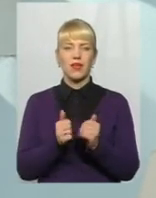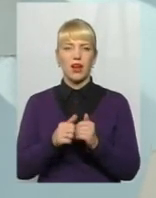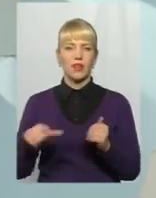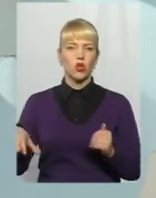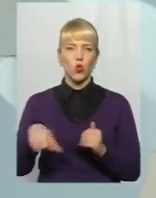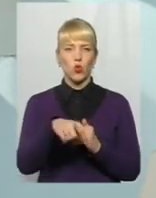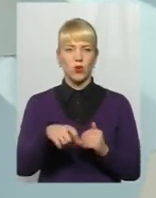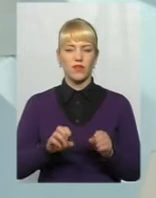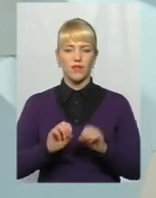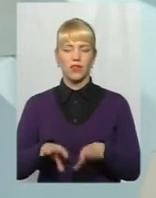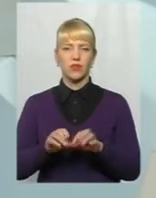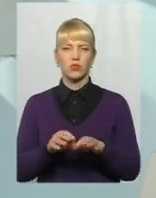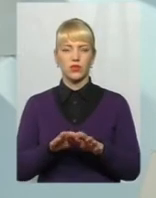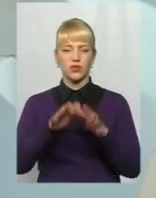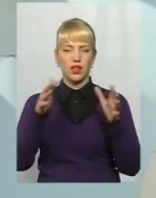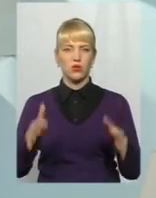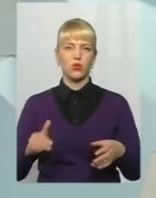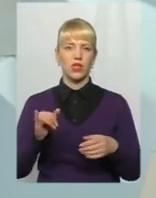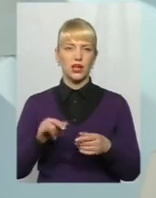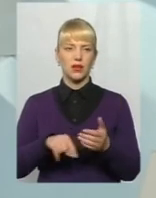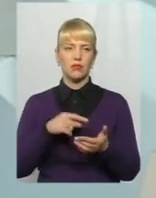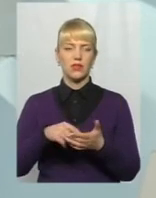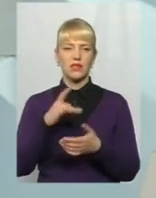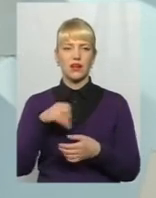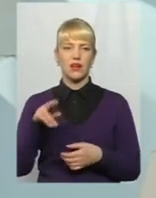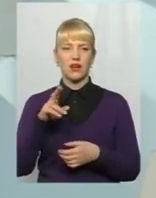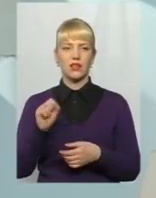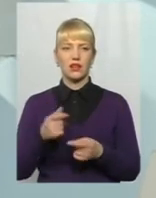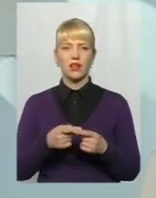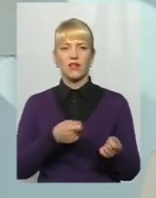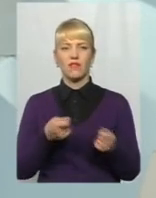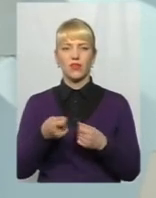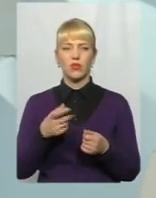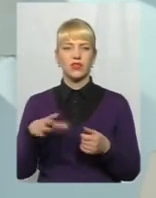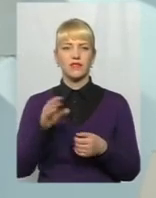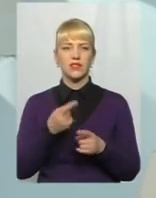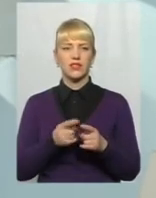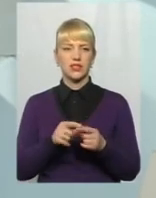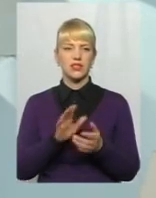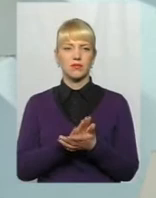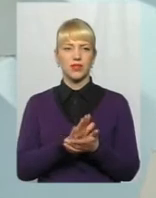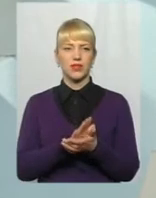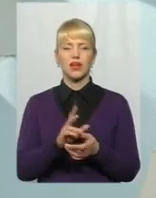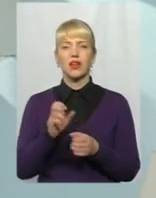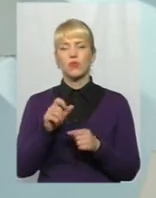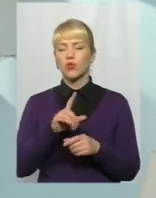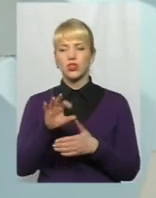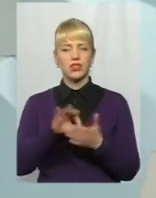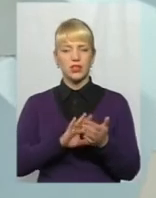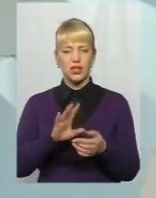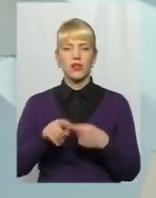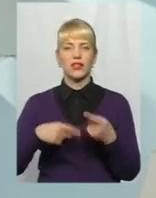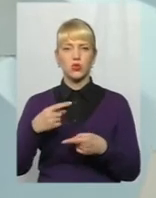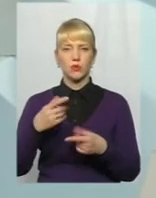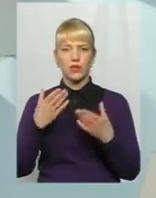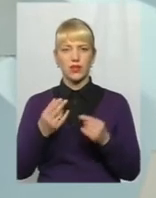біля будівлі, і, звичайно, міська рада вивозить це все сміття. Можливо, не зразу, не на наступний день, але це, знову